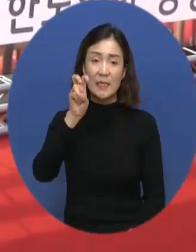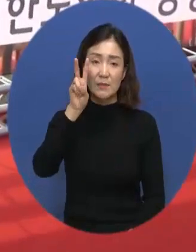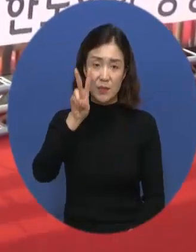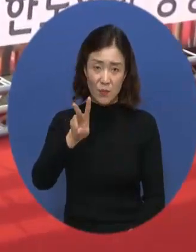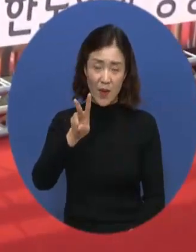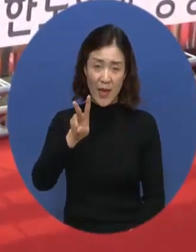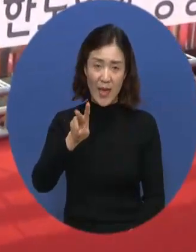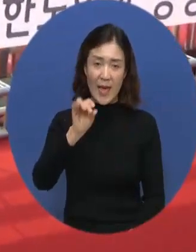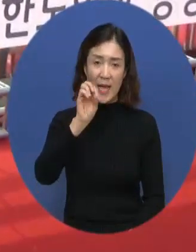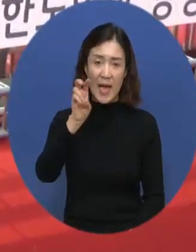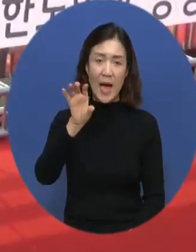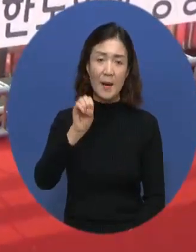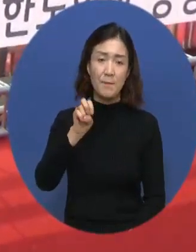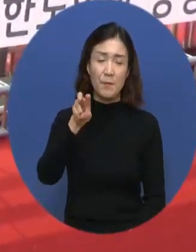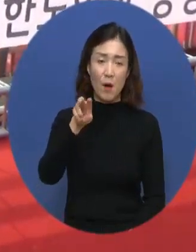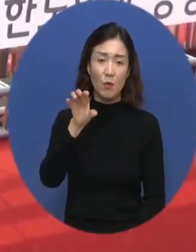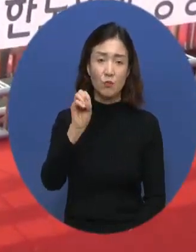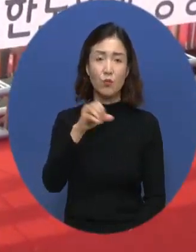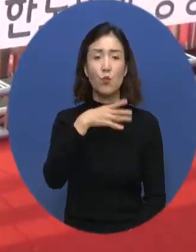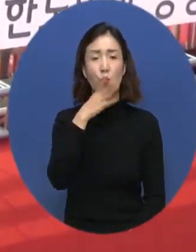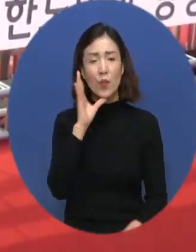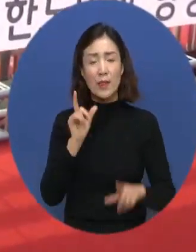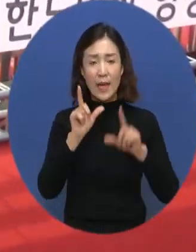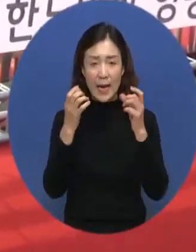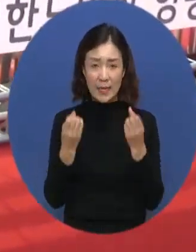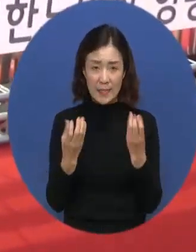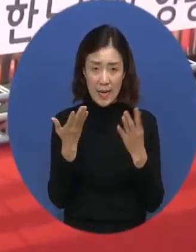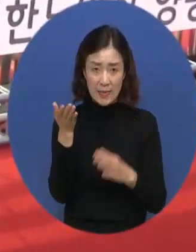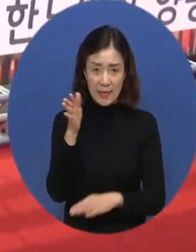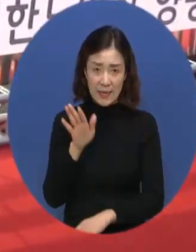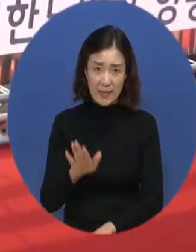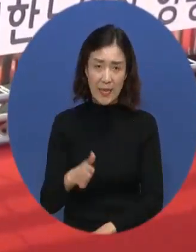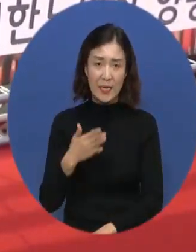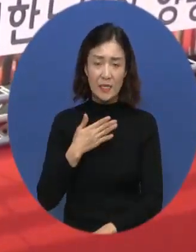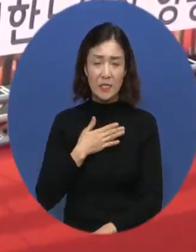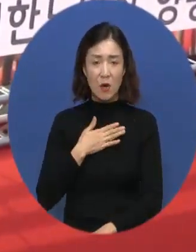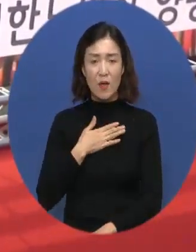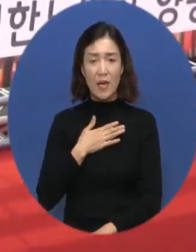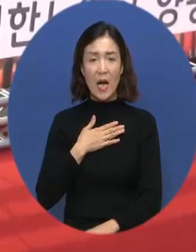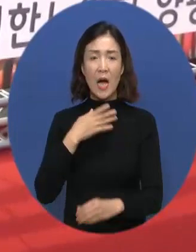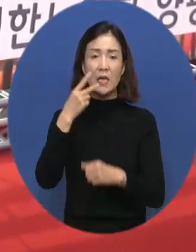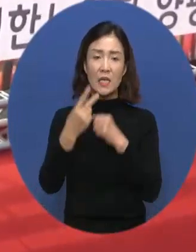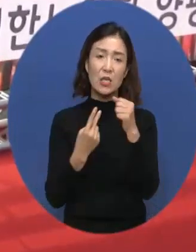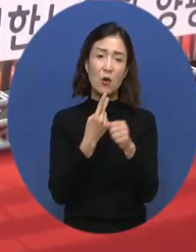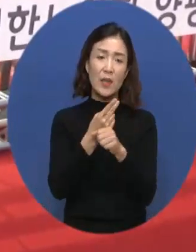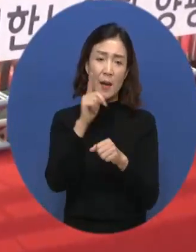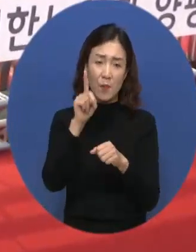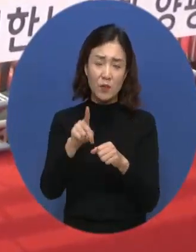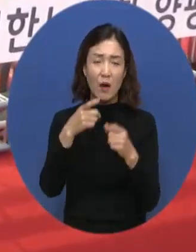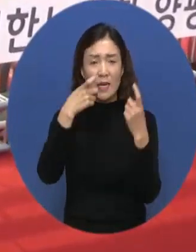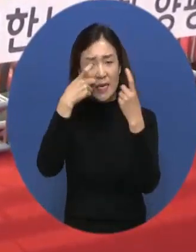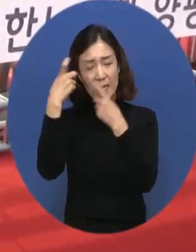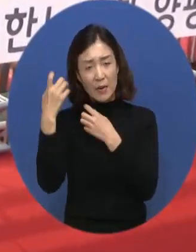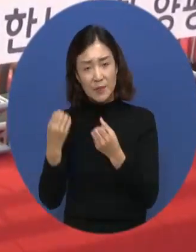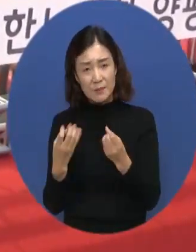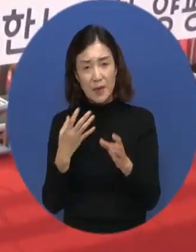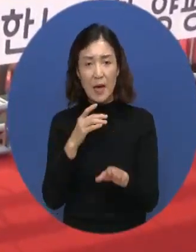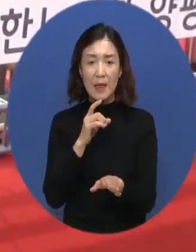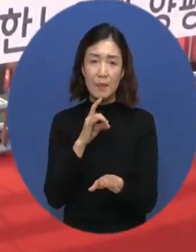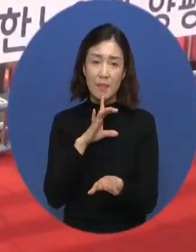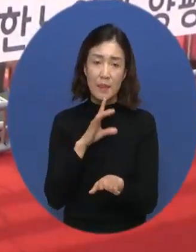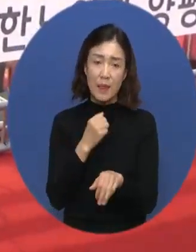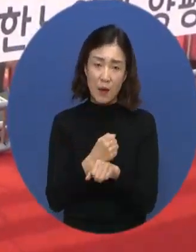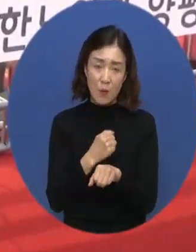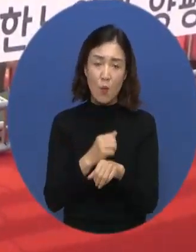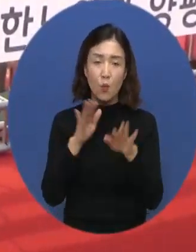우리 양평군지의 노인의 날 행사인데요. 저희가 경년제로 한 번은 기념식만 하고 예,